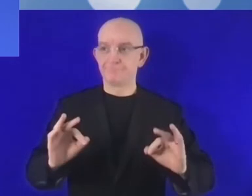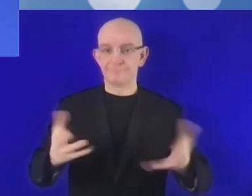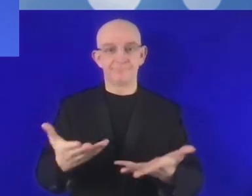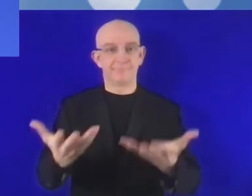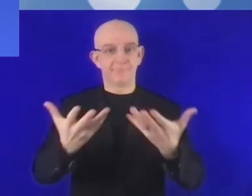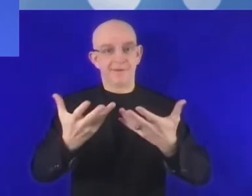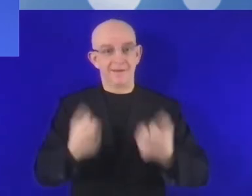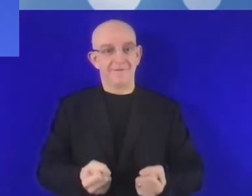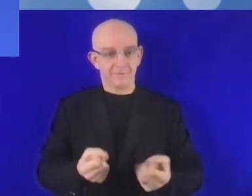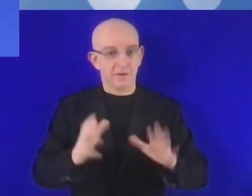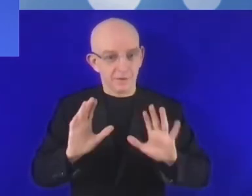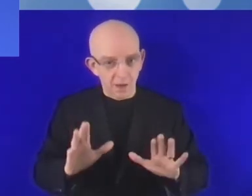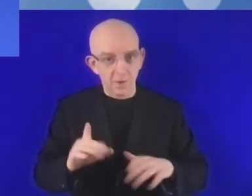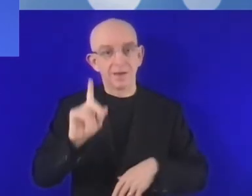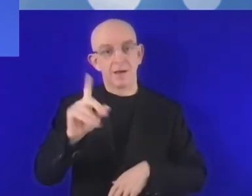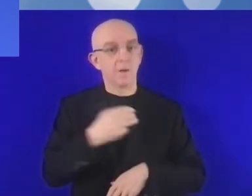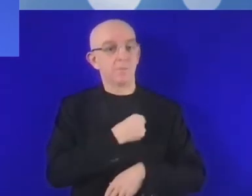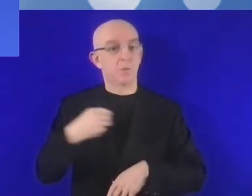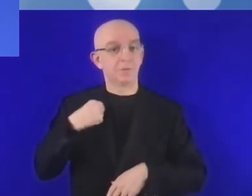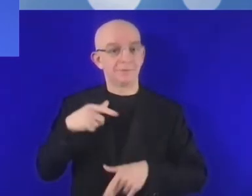فيشهد المؤتمر 300 جلسة وحدث.